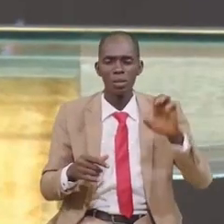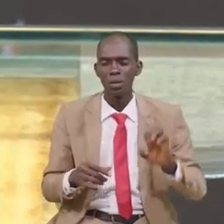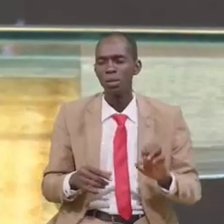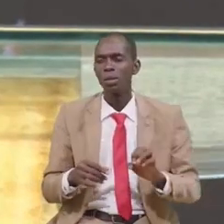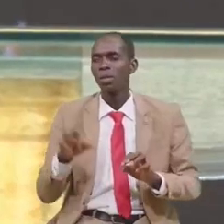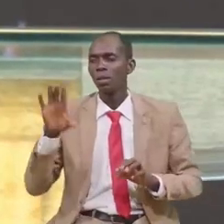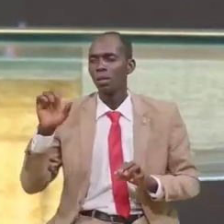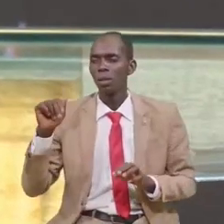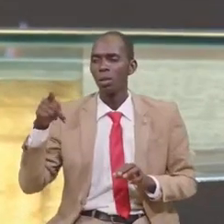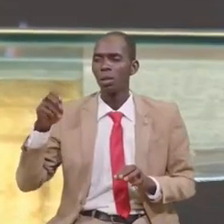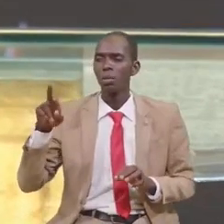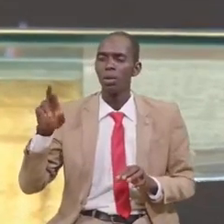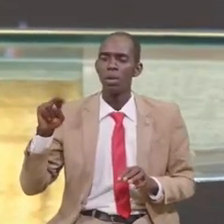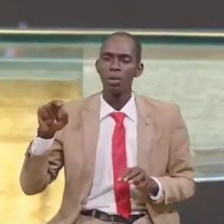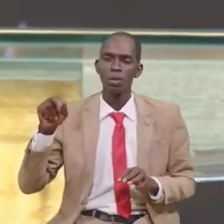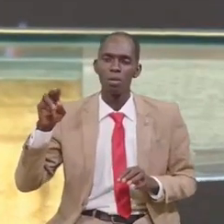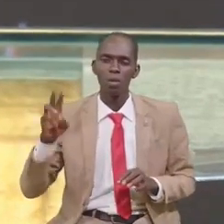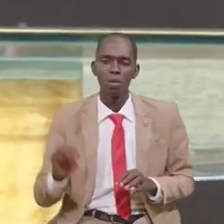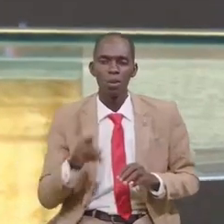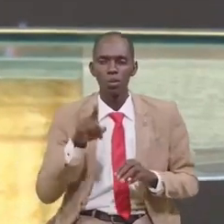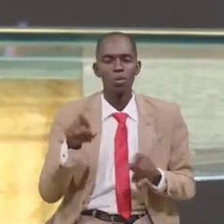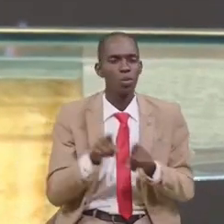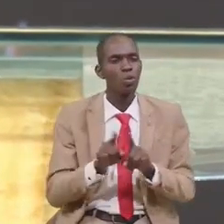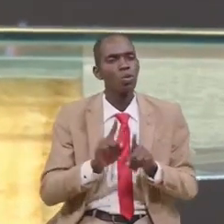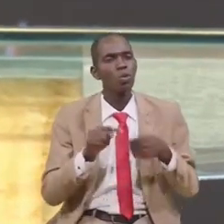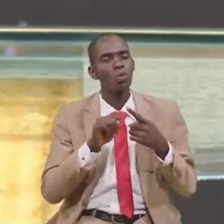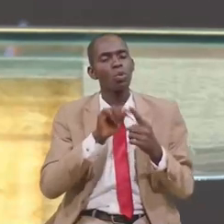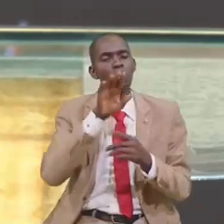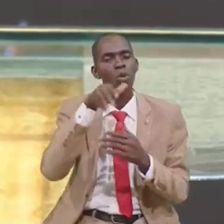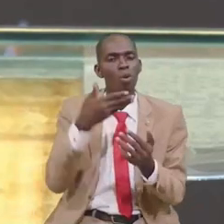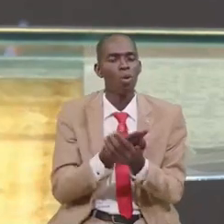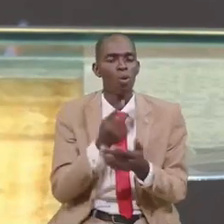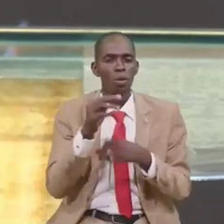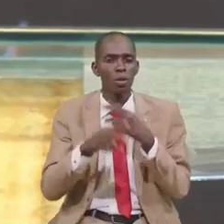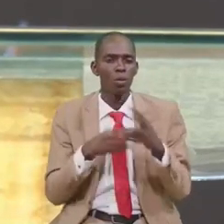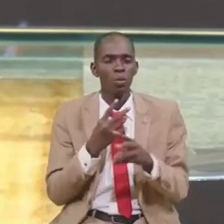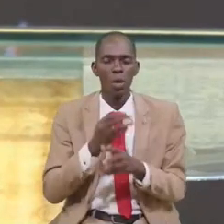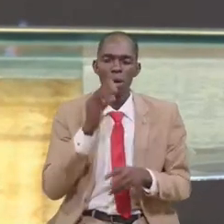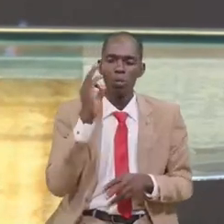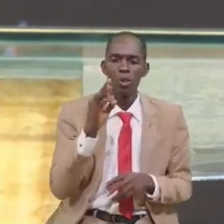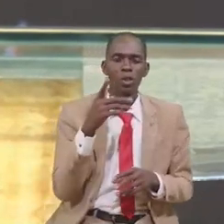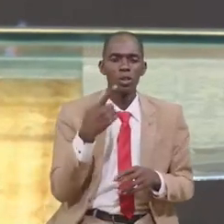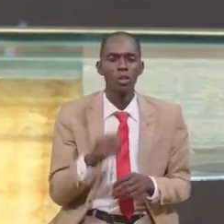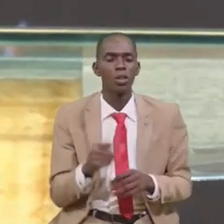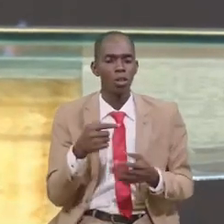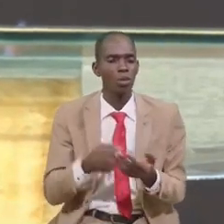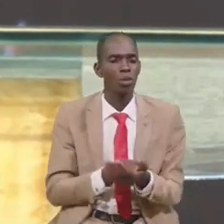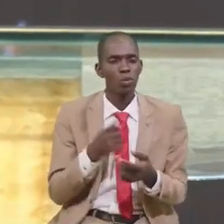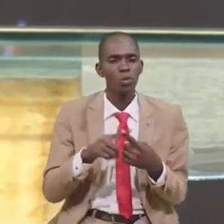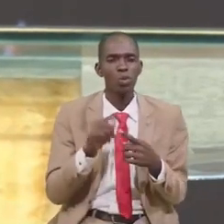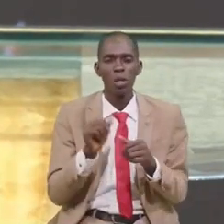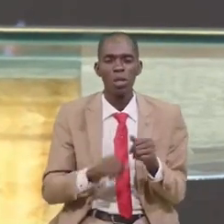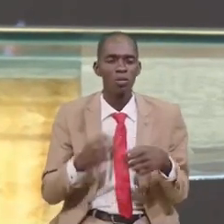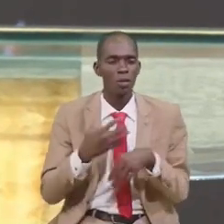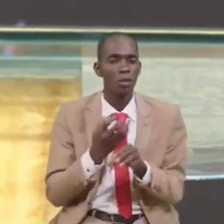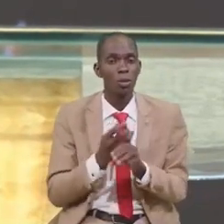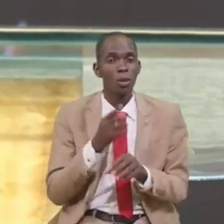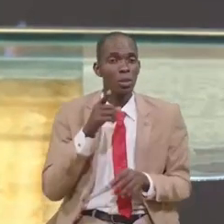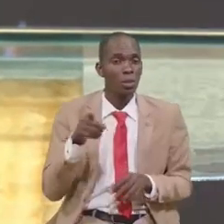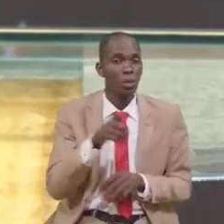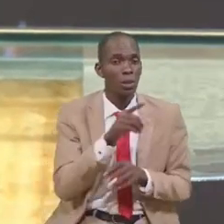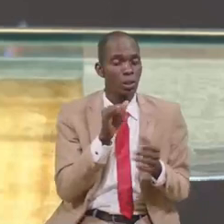remets cela. Puis allez par tout le monde entier et prêchez la bonne nouvelle à toute la création. Celui qui croira et qui sera